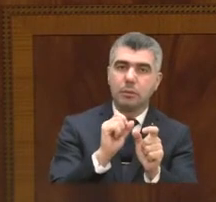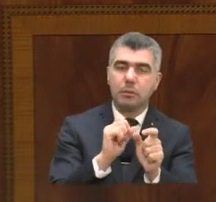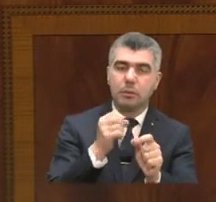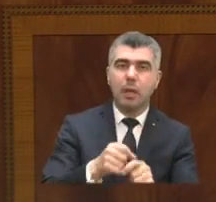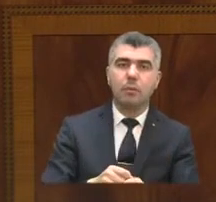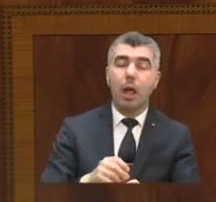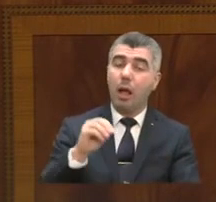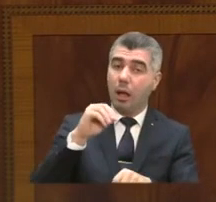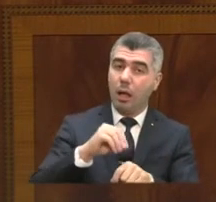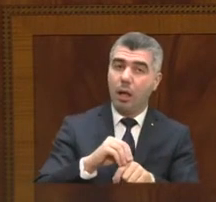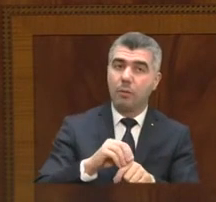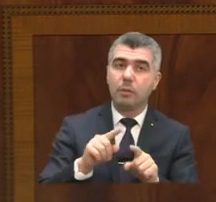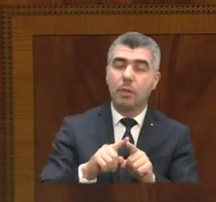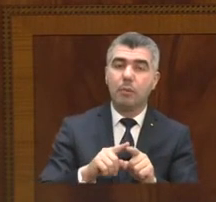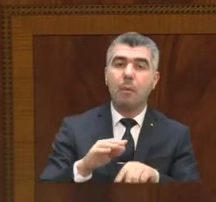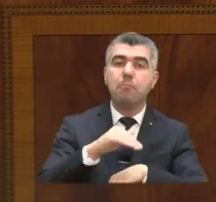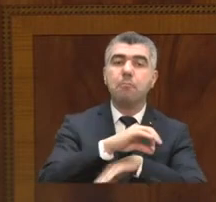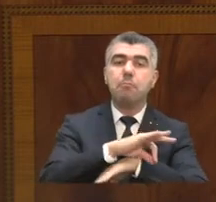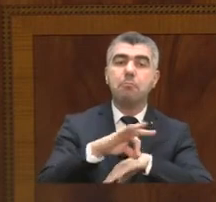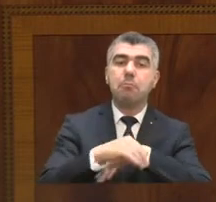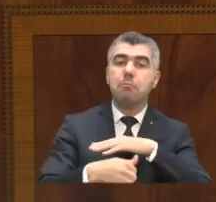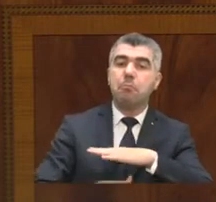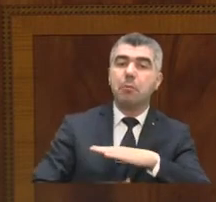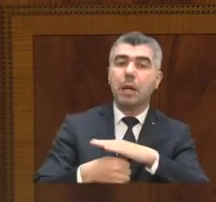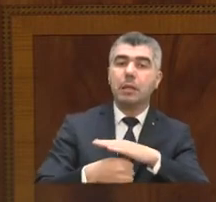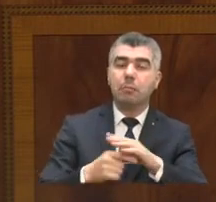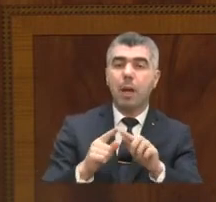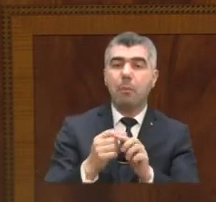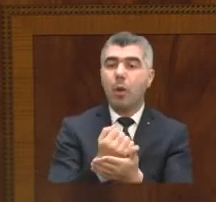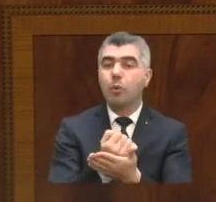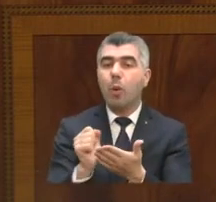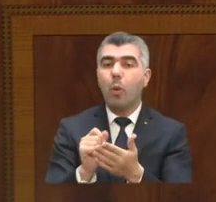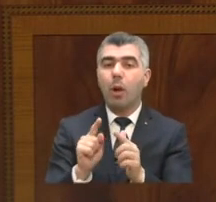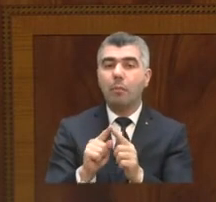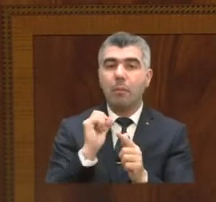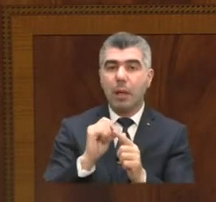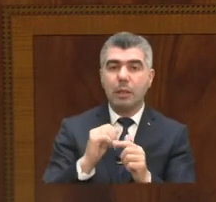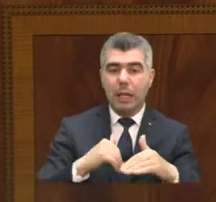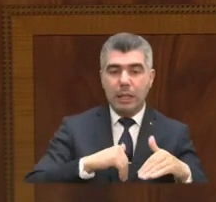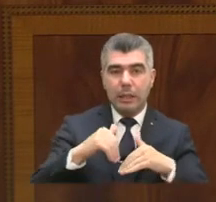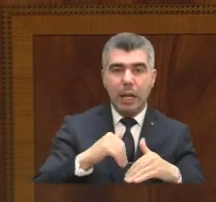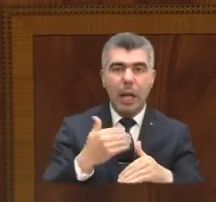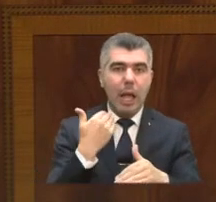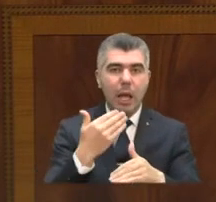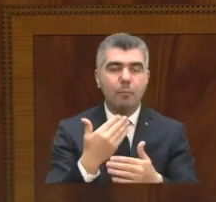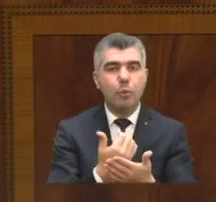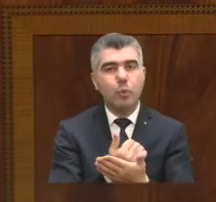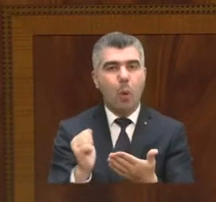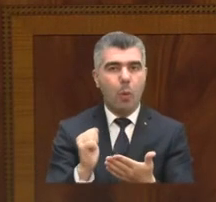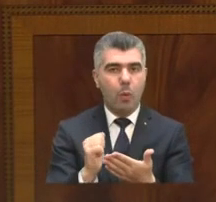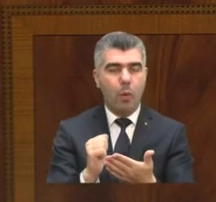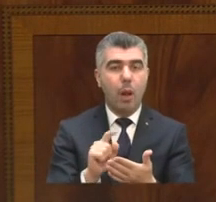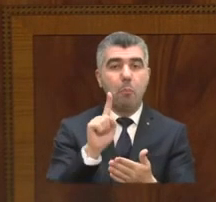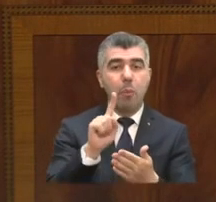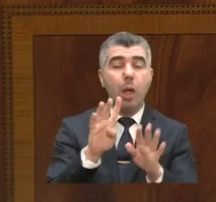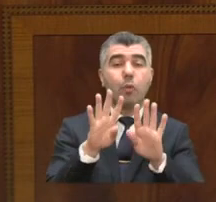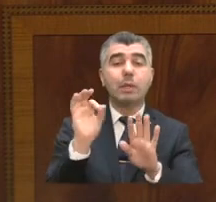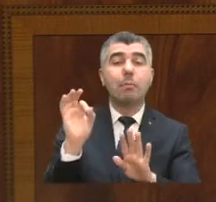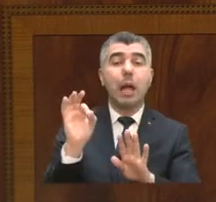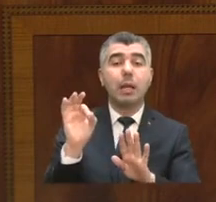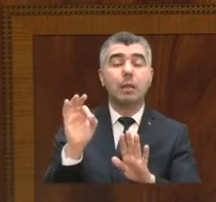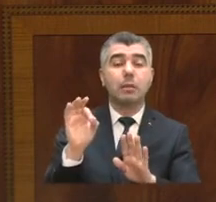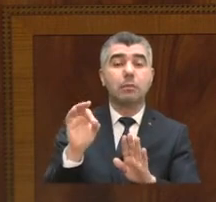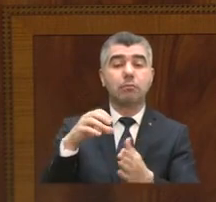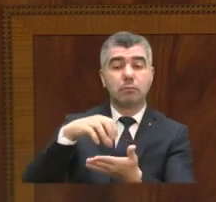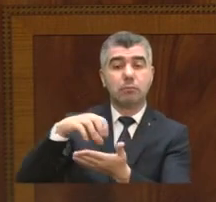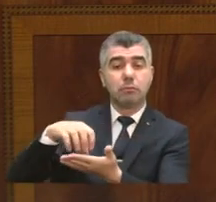السلامة أيضا يقوم المكتب بصفة مستمرة بحذف الممرات المستوية على طول الشبكة، وقد تم حذف 180 نقطة تقاطع